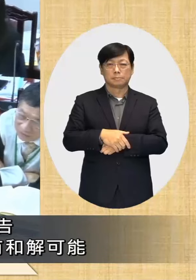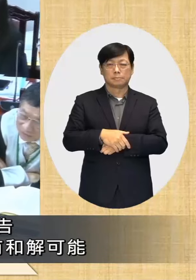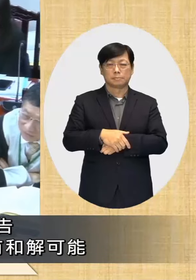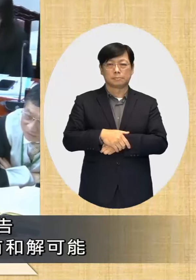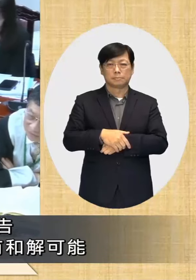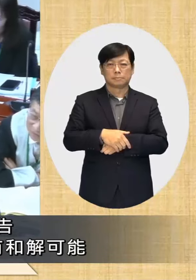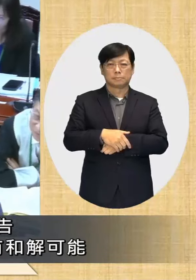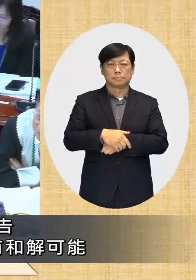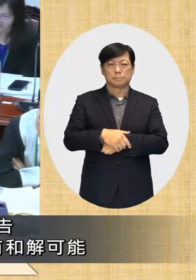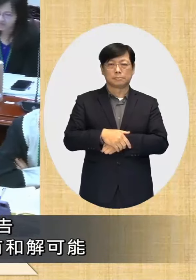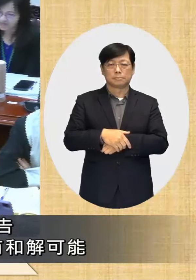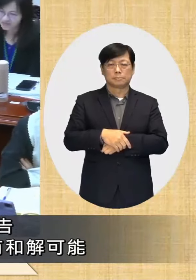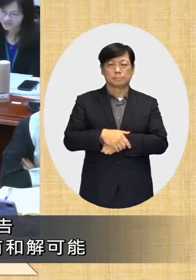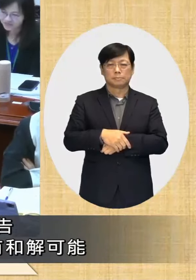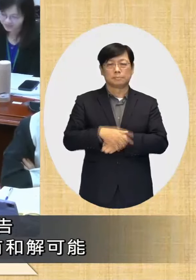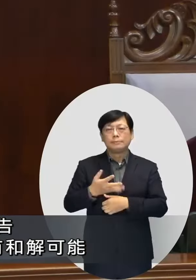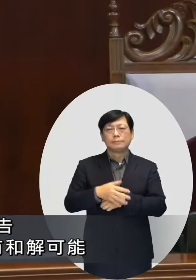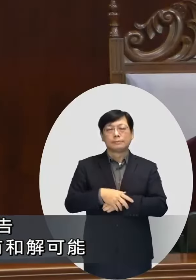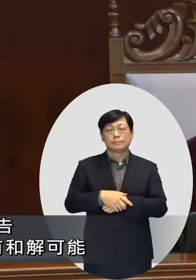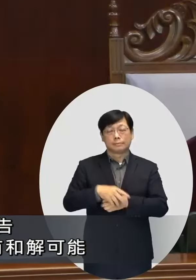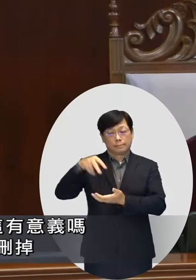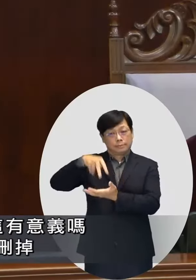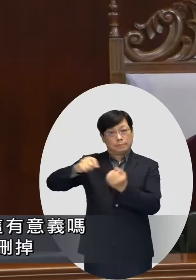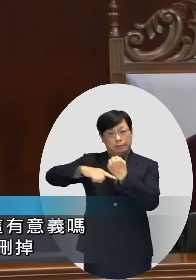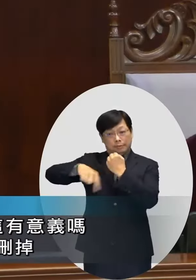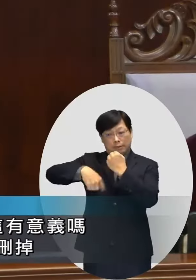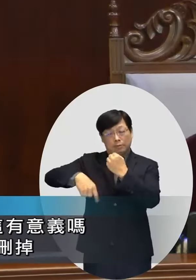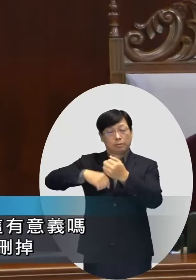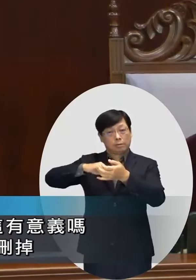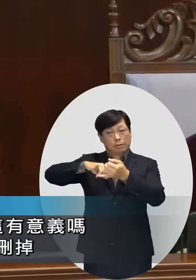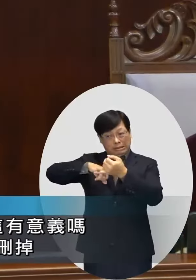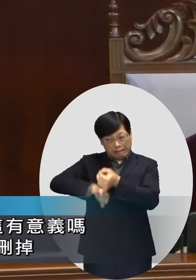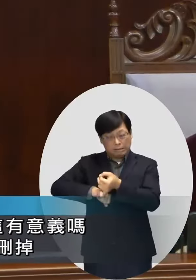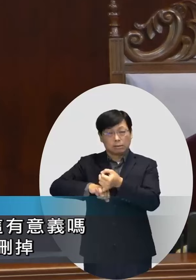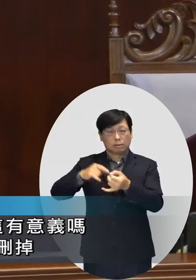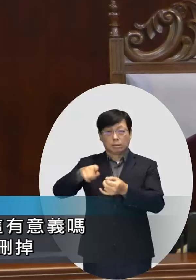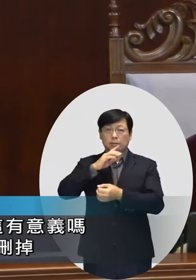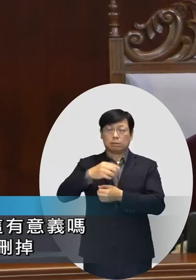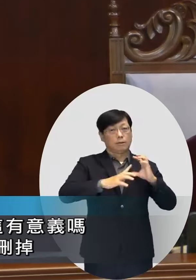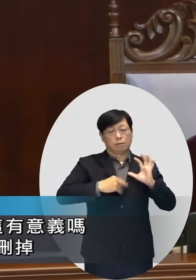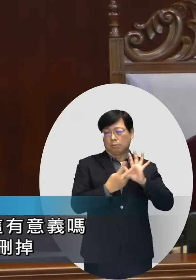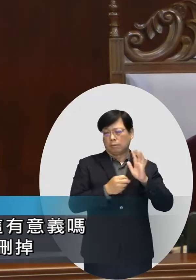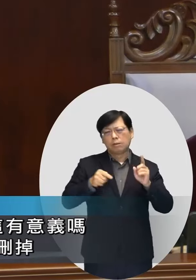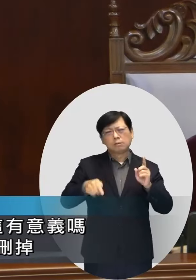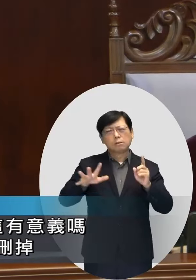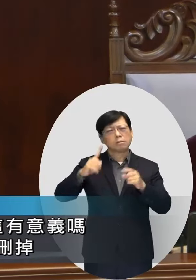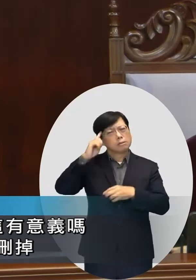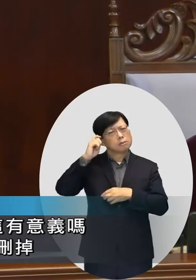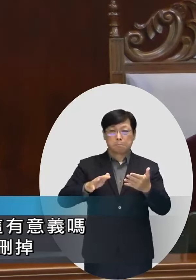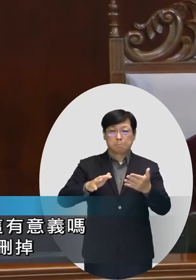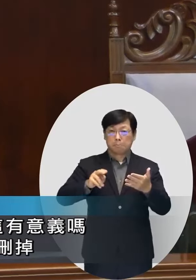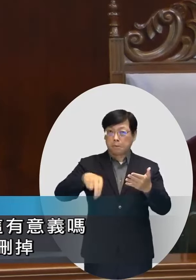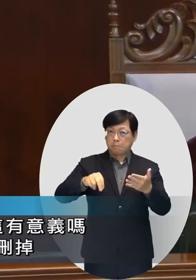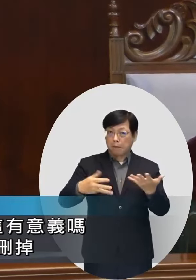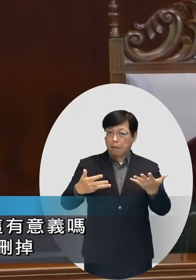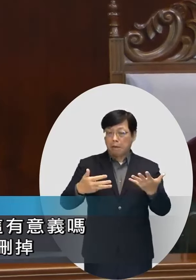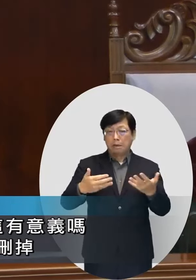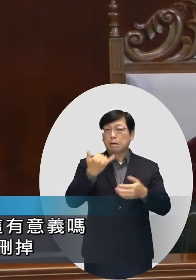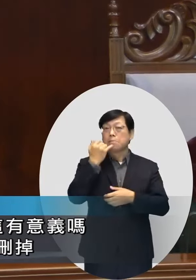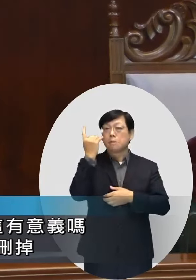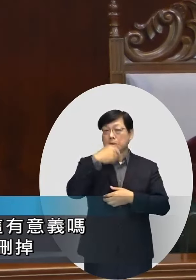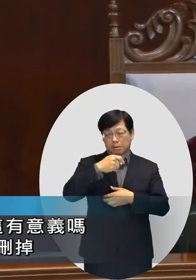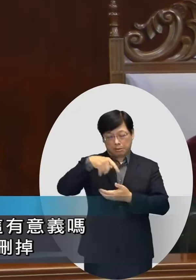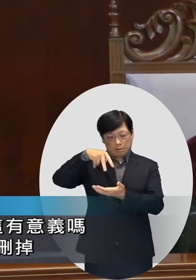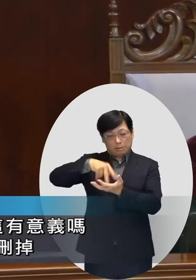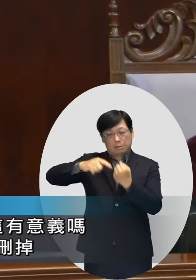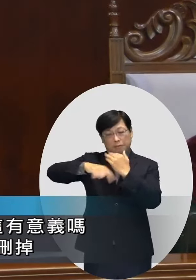统，双方有没有和解可能？ 你立法院定一个训示规定，这有意义吗？麻烦立法